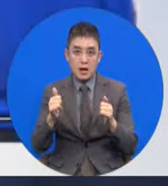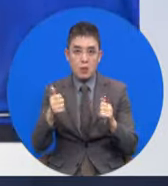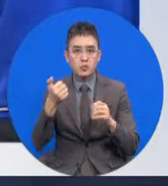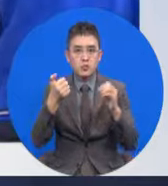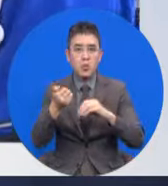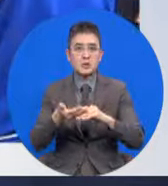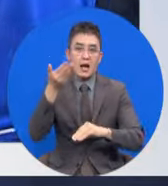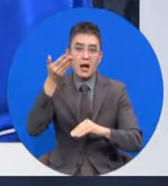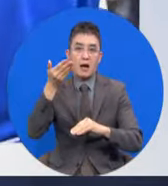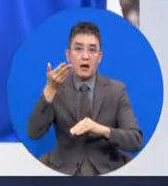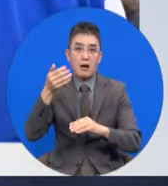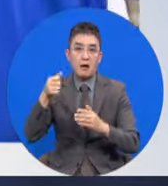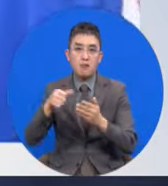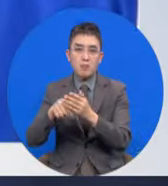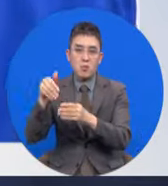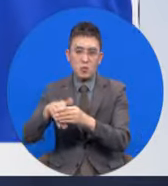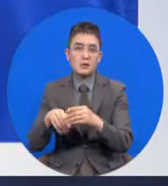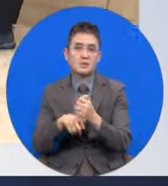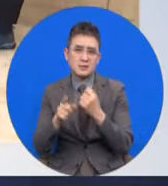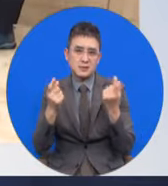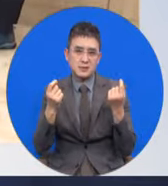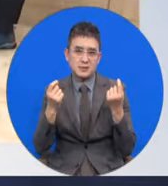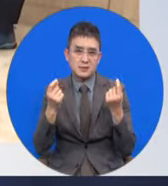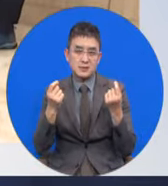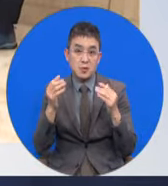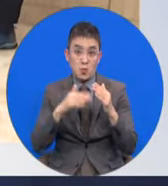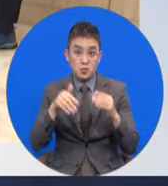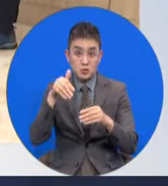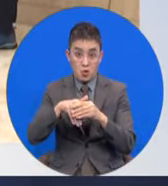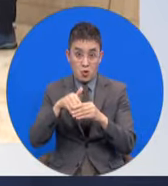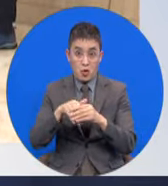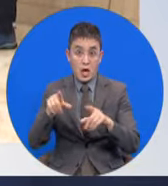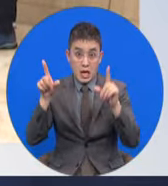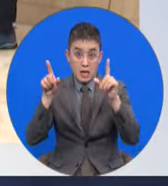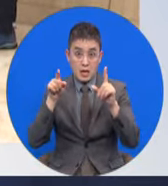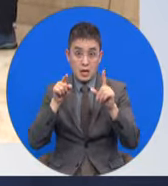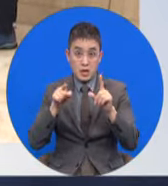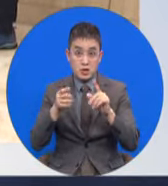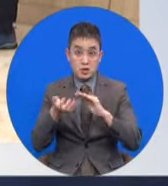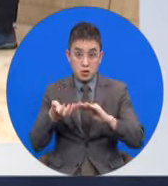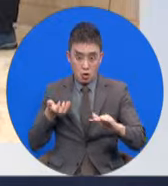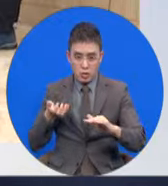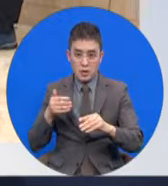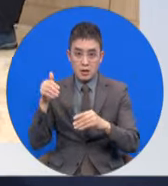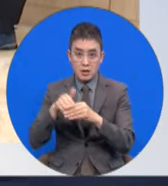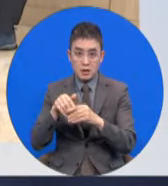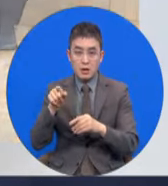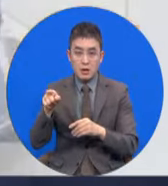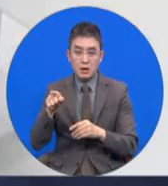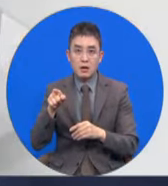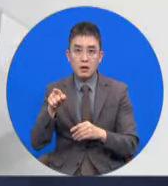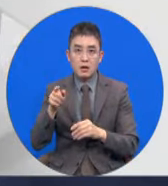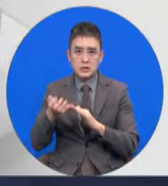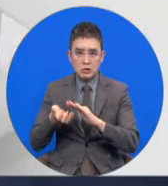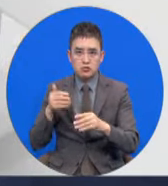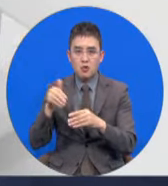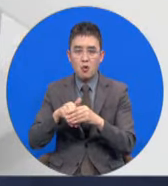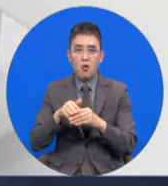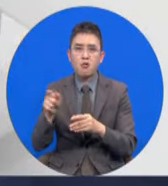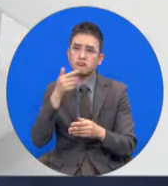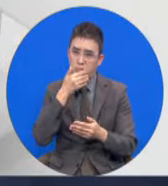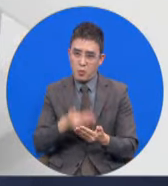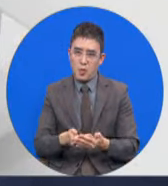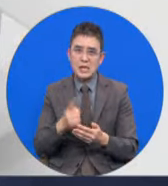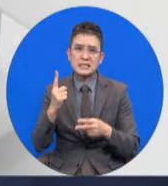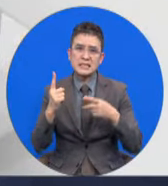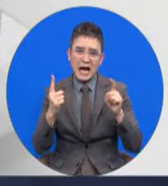한 겁니다. 그렇군요. 네. 그러니까 본 선거 이상으로 앞으로는 사전 투표율의 중요성 높아질 수밖에 없기 때문에 거의 뭐 한 1차 선거, 2차 선거 뭐